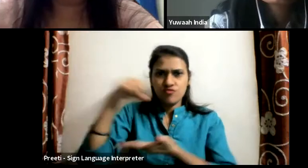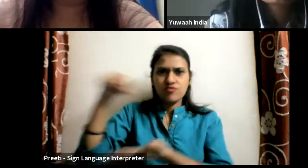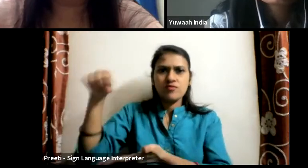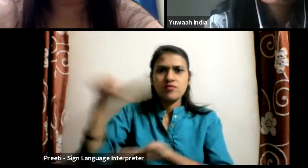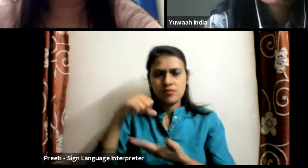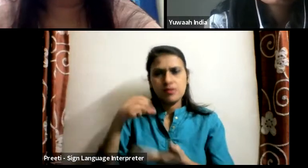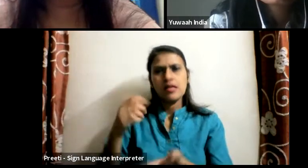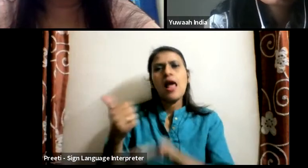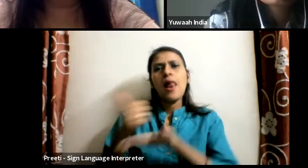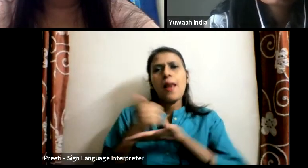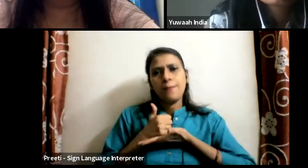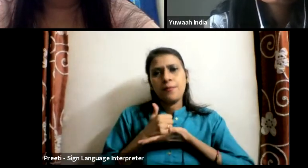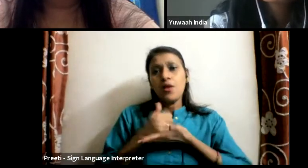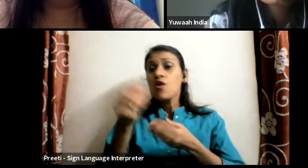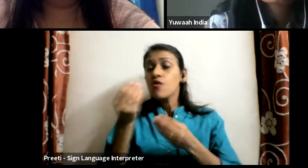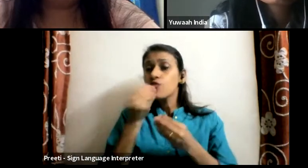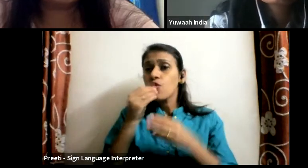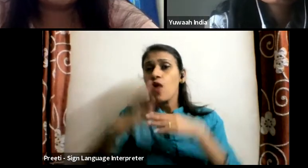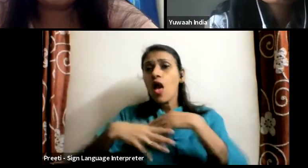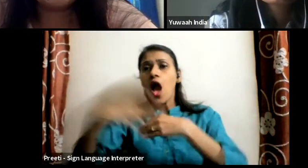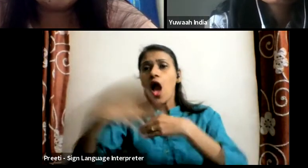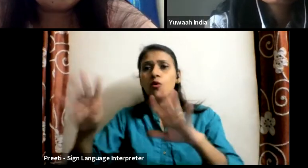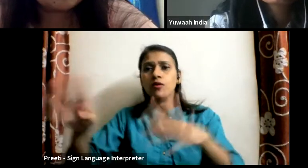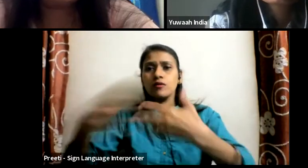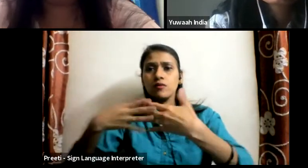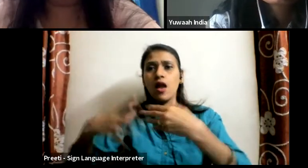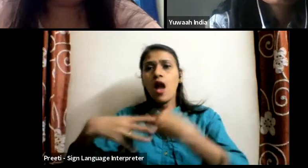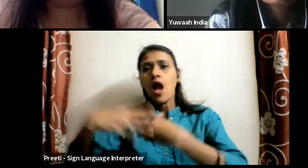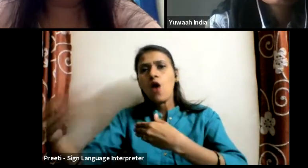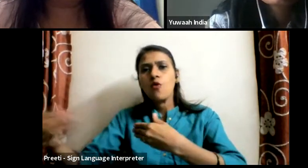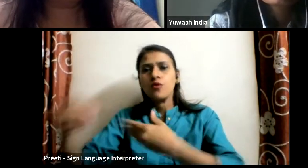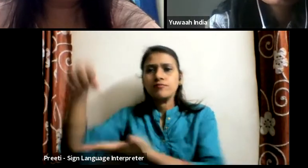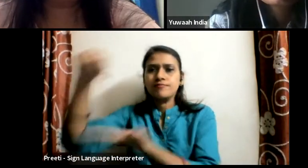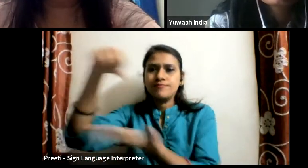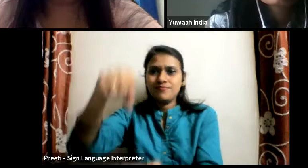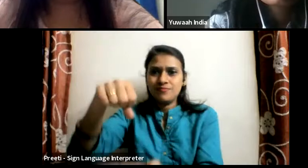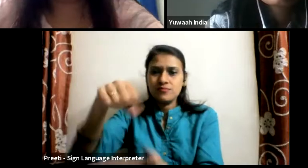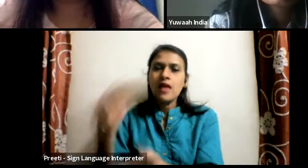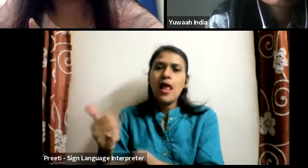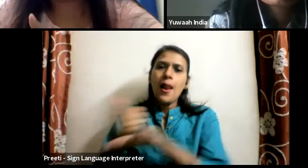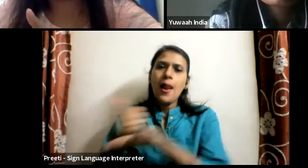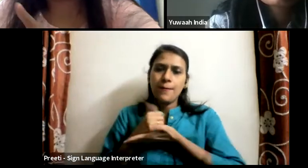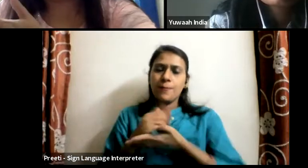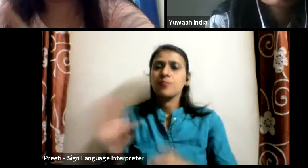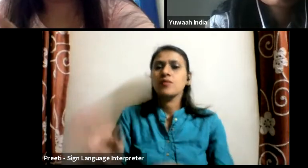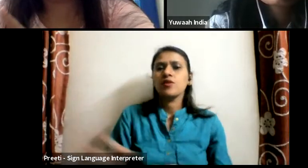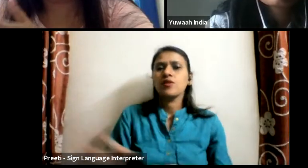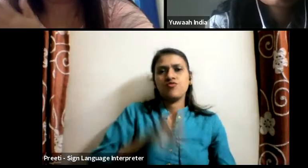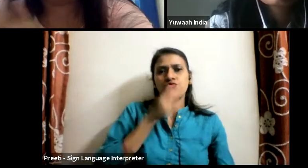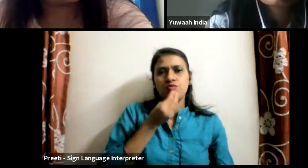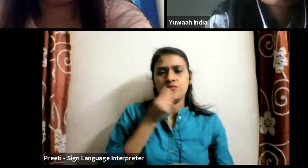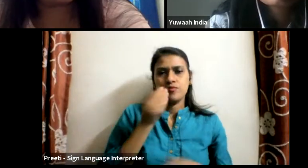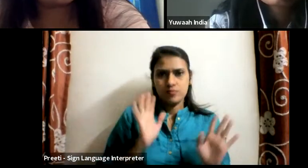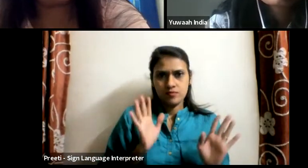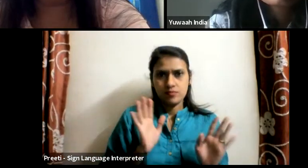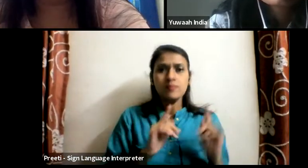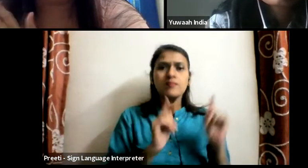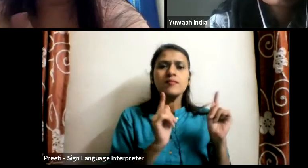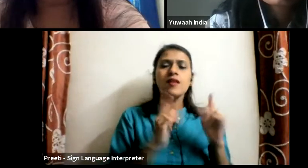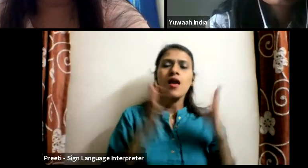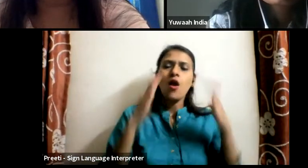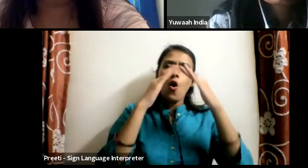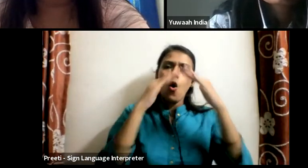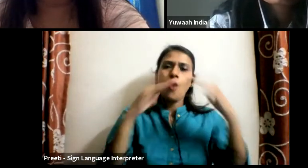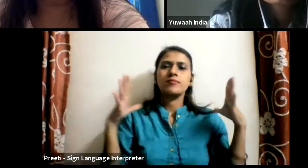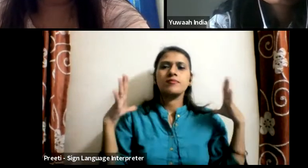बना के बाहर रख जाए, ताकि आपकी न्यूट्रिशन पूरी होती रहे। घर में आप अपना रेस्ट ले सकते हो अपने